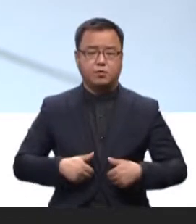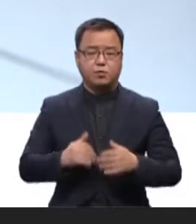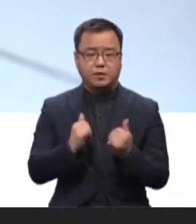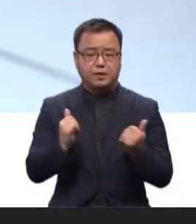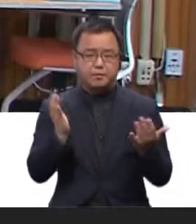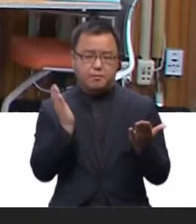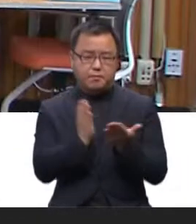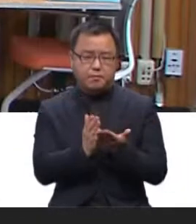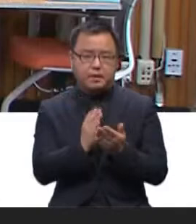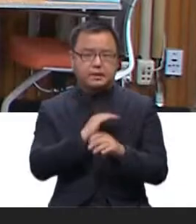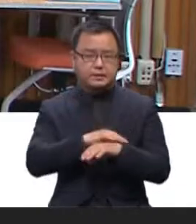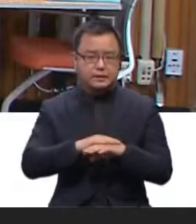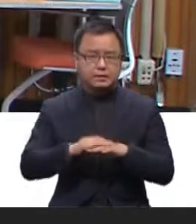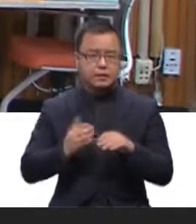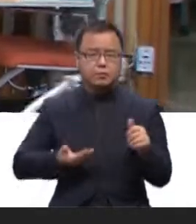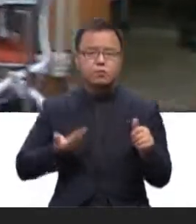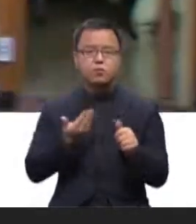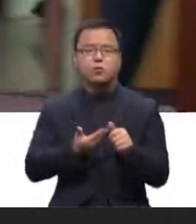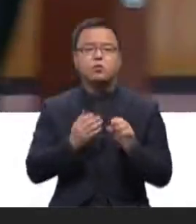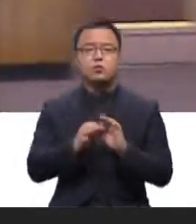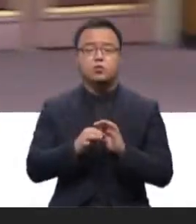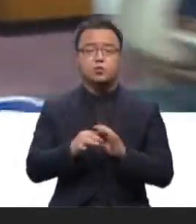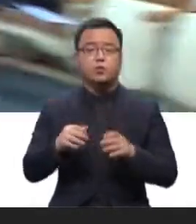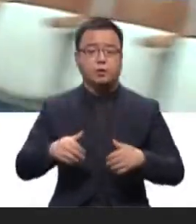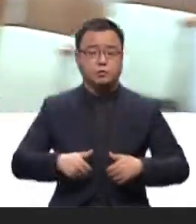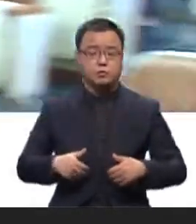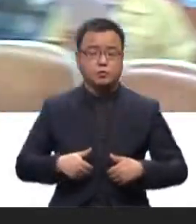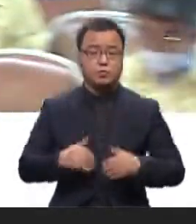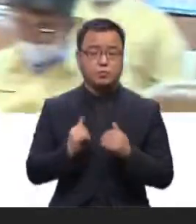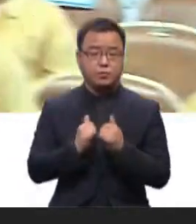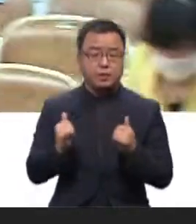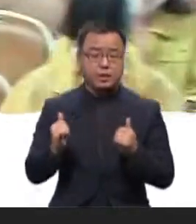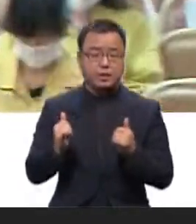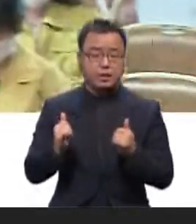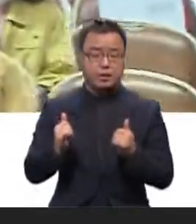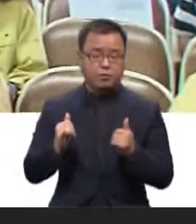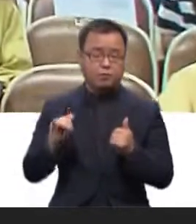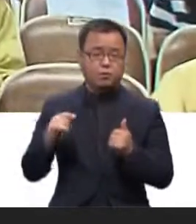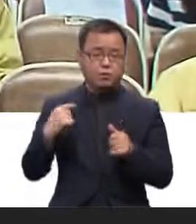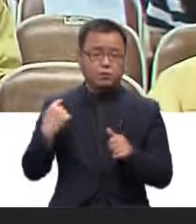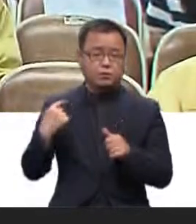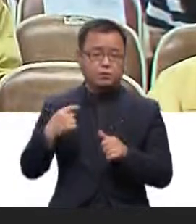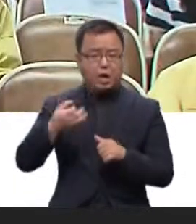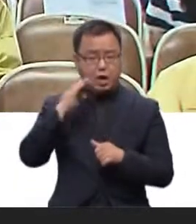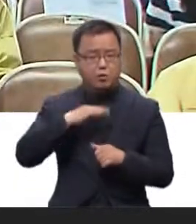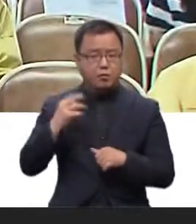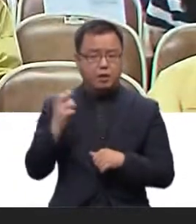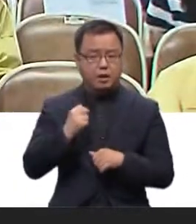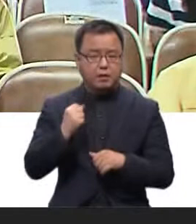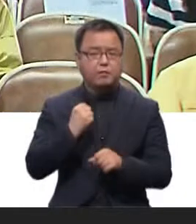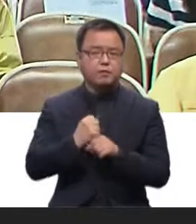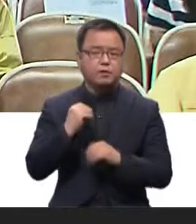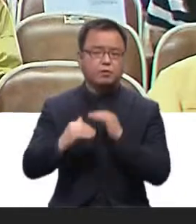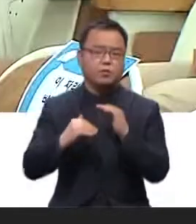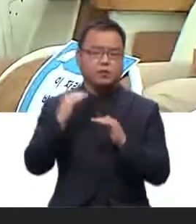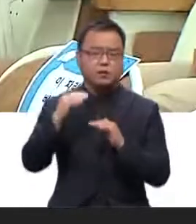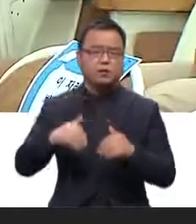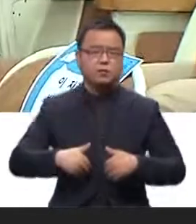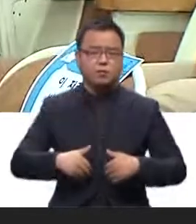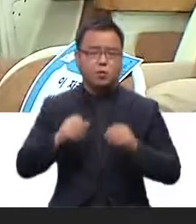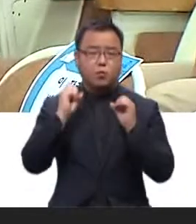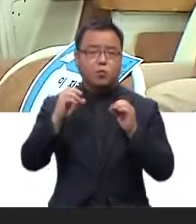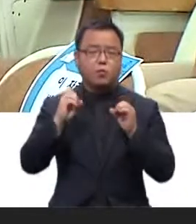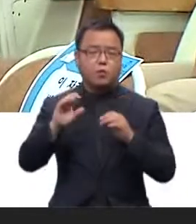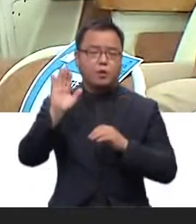잘 설명되어져서 수요자가 해당 정책의 수혜를 입도록 만드는 과정이 필요할 것인데요. 네. 홍보와